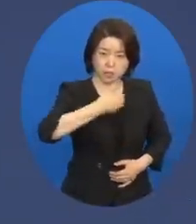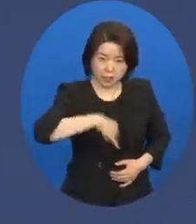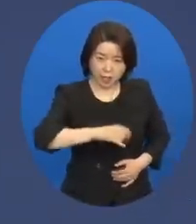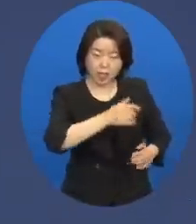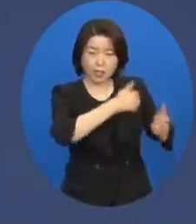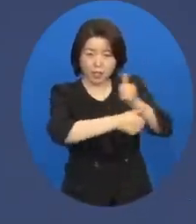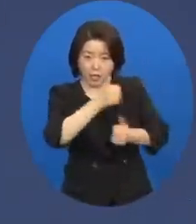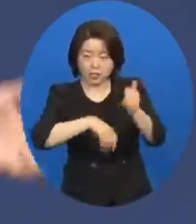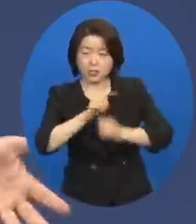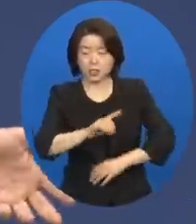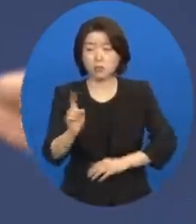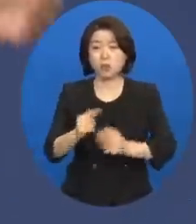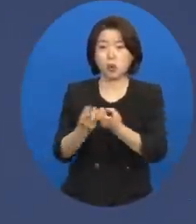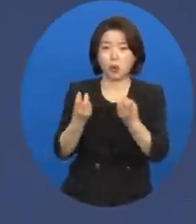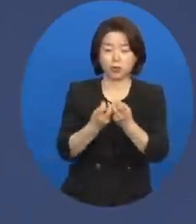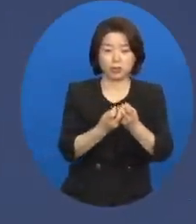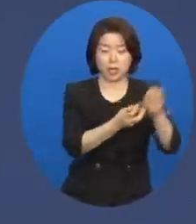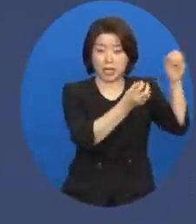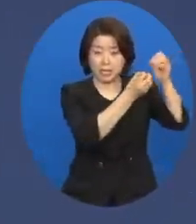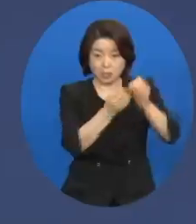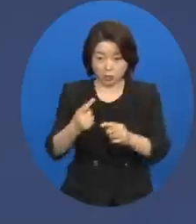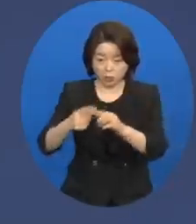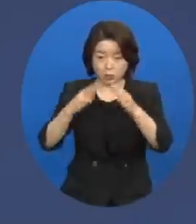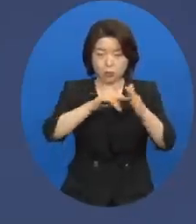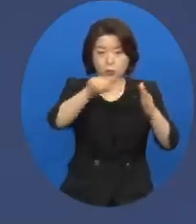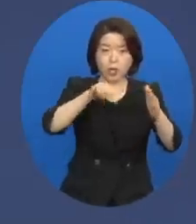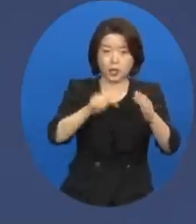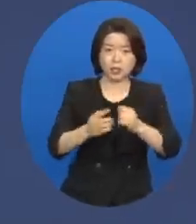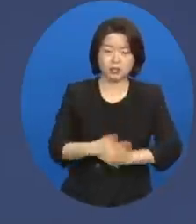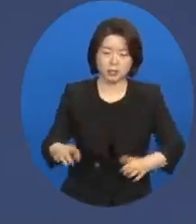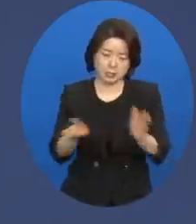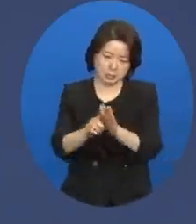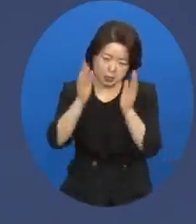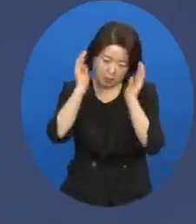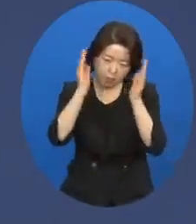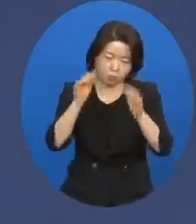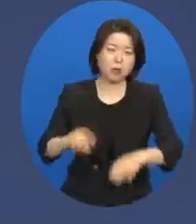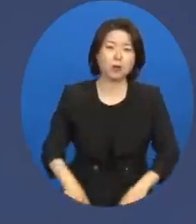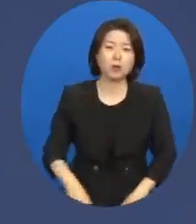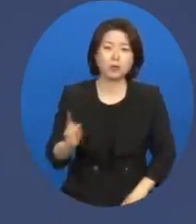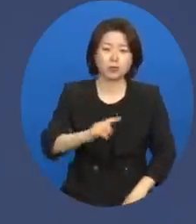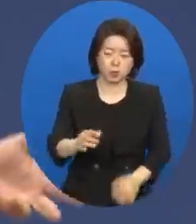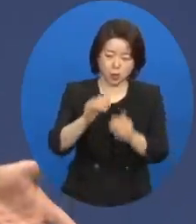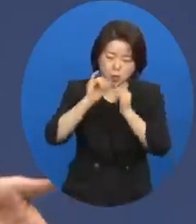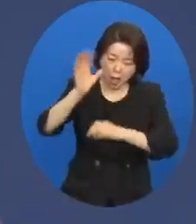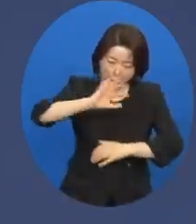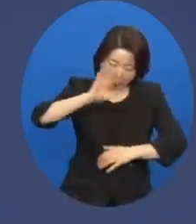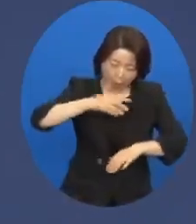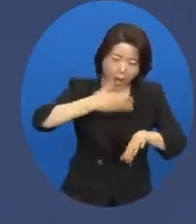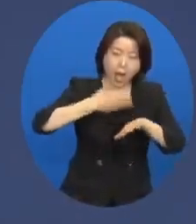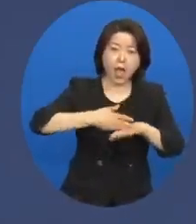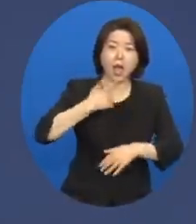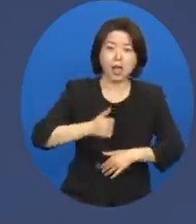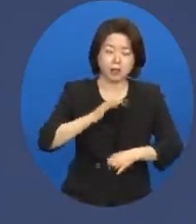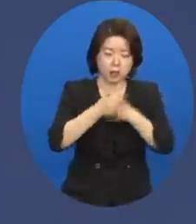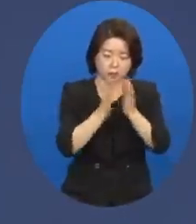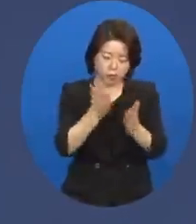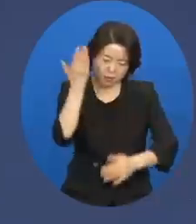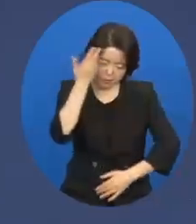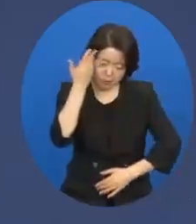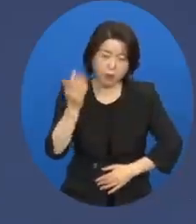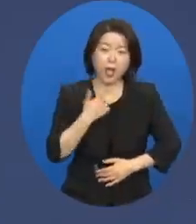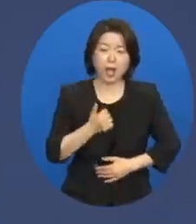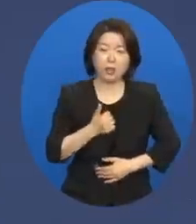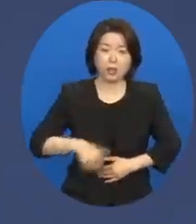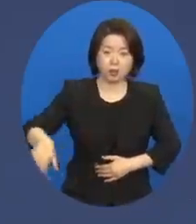요즘으로 말하면 어떻게 정통교회 안에서 그렇게 신학 공부하고 그렇게 훈련받고 그렇게 성경을 아는